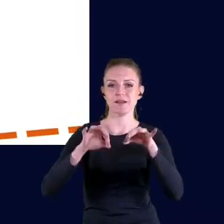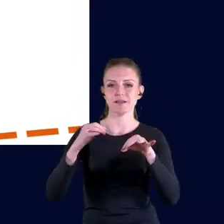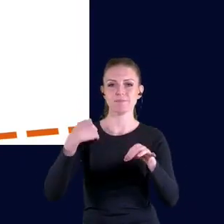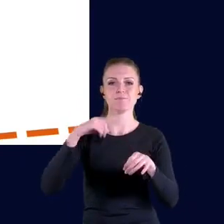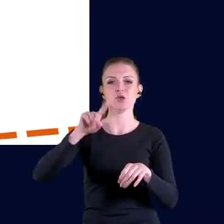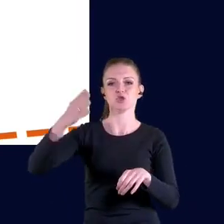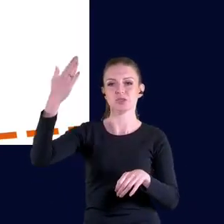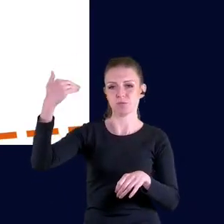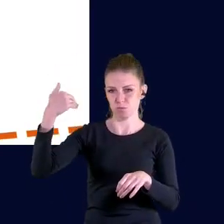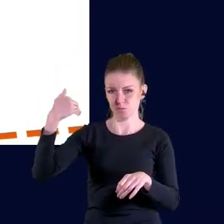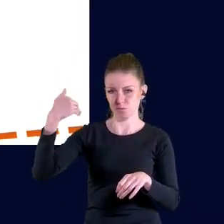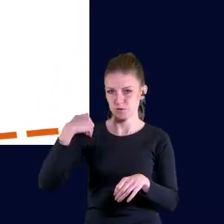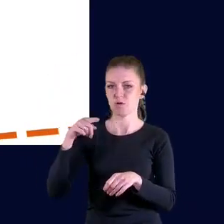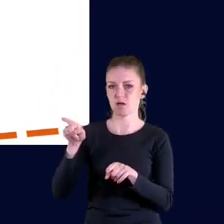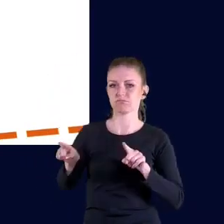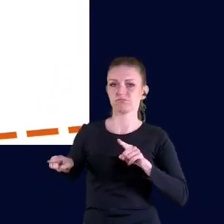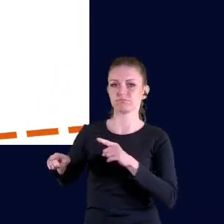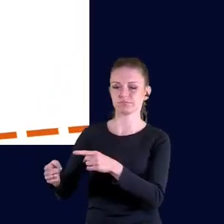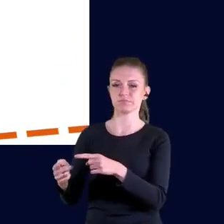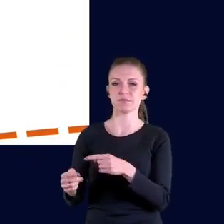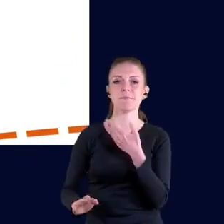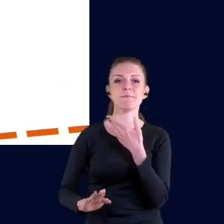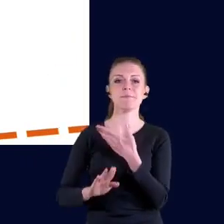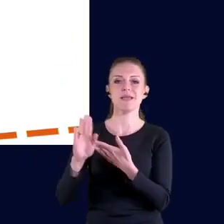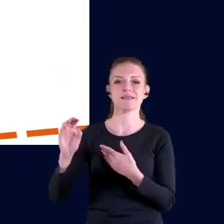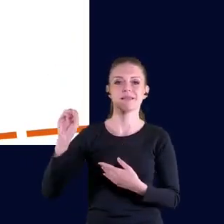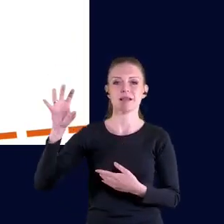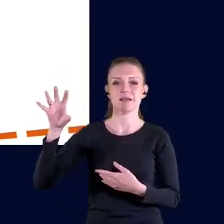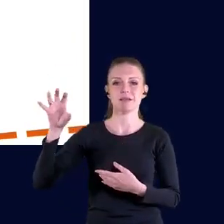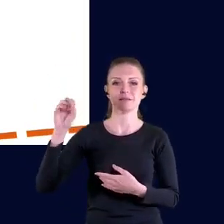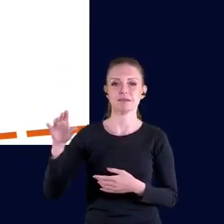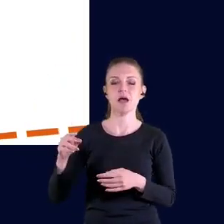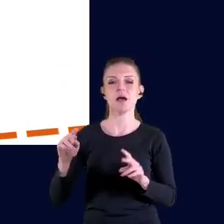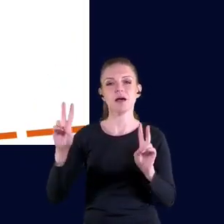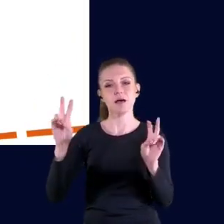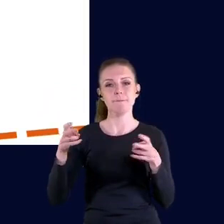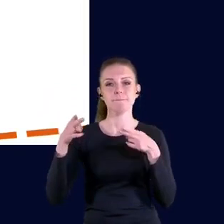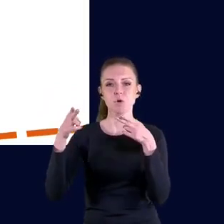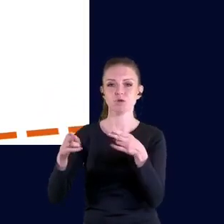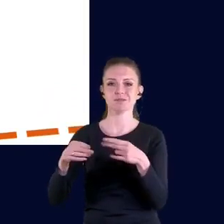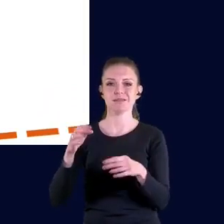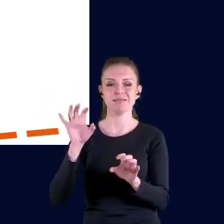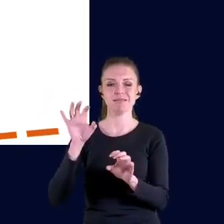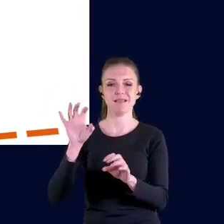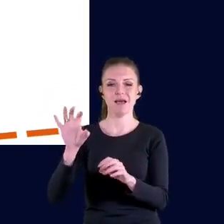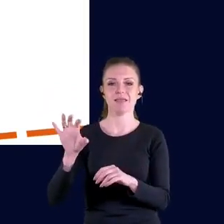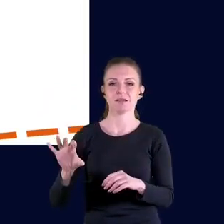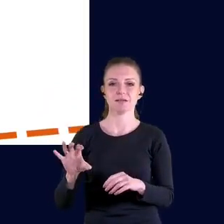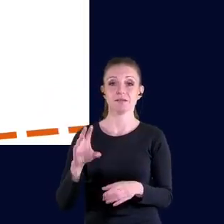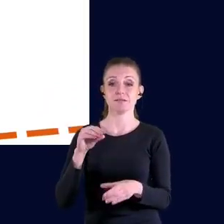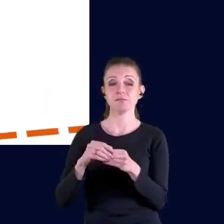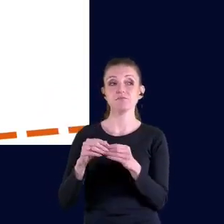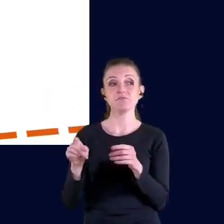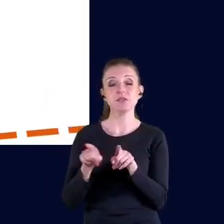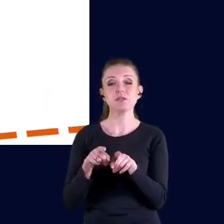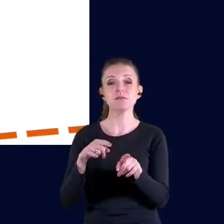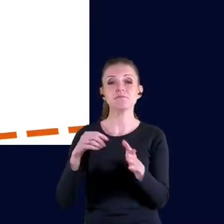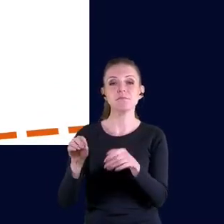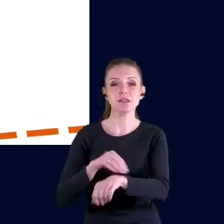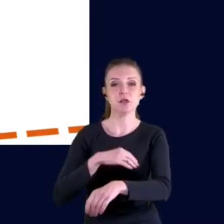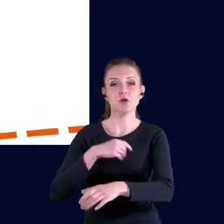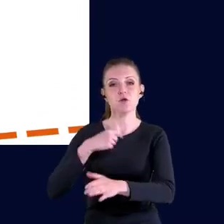prób prezentacji projektu most danych oraz informacji o przygotowanym materiale filmowym